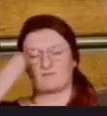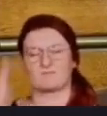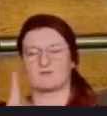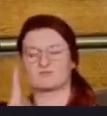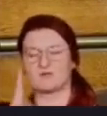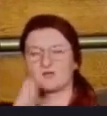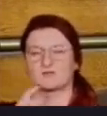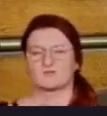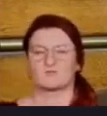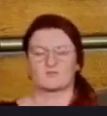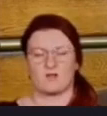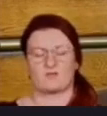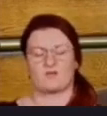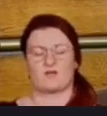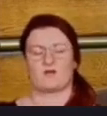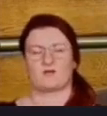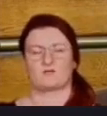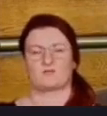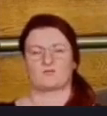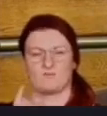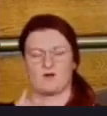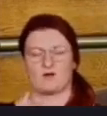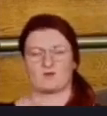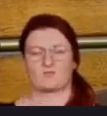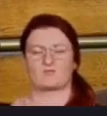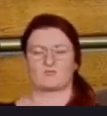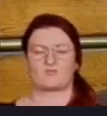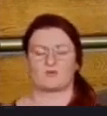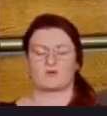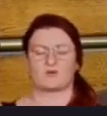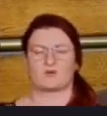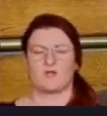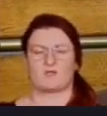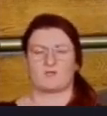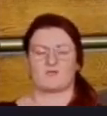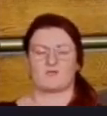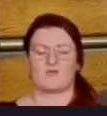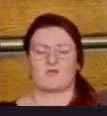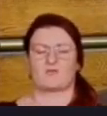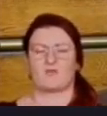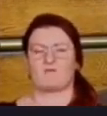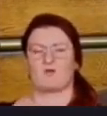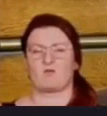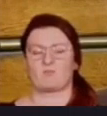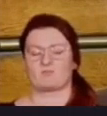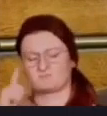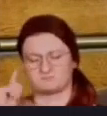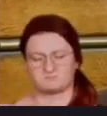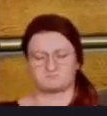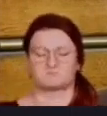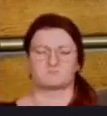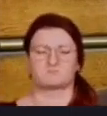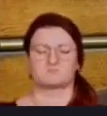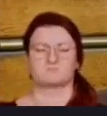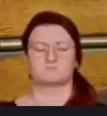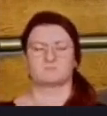składali uwagi, których nie wziął kandydat na dewelopera pod uwagę. Nie,